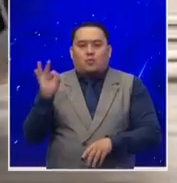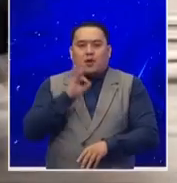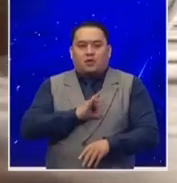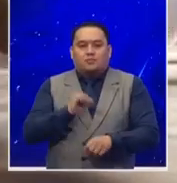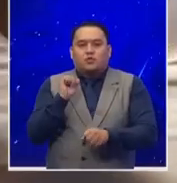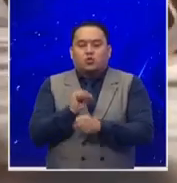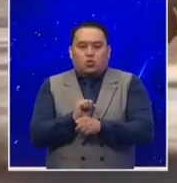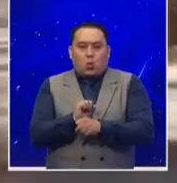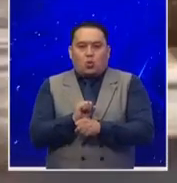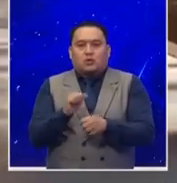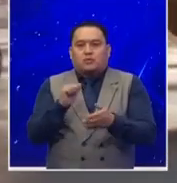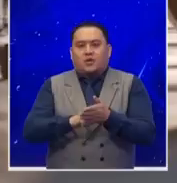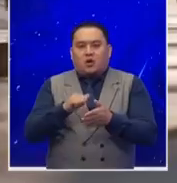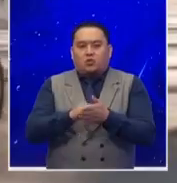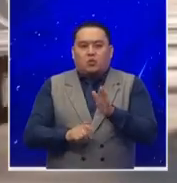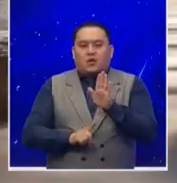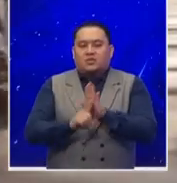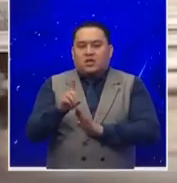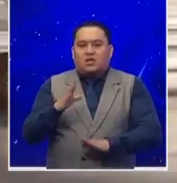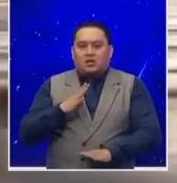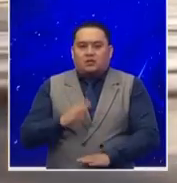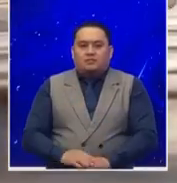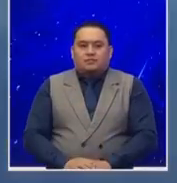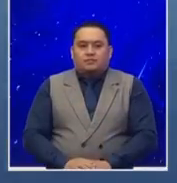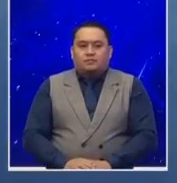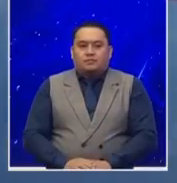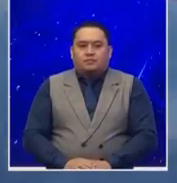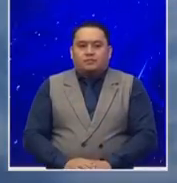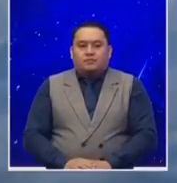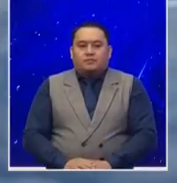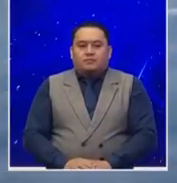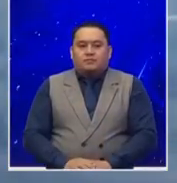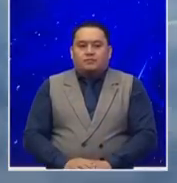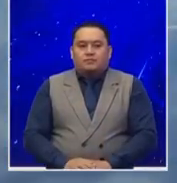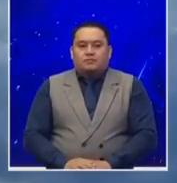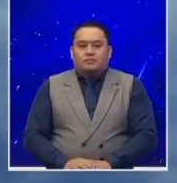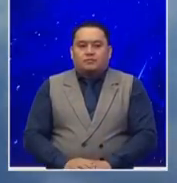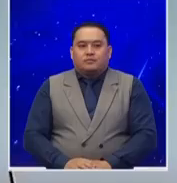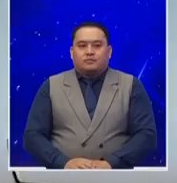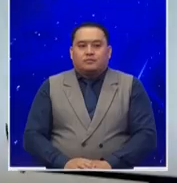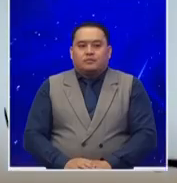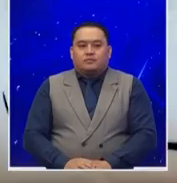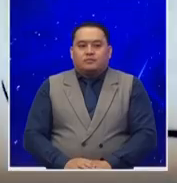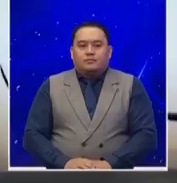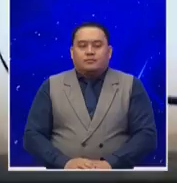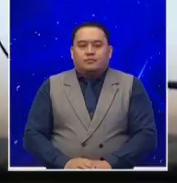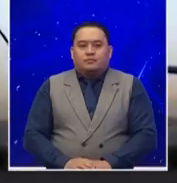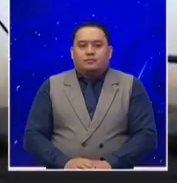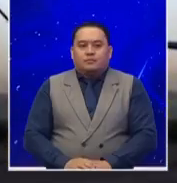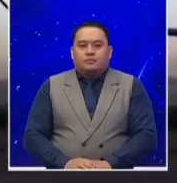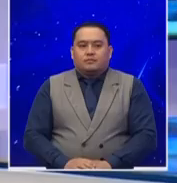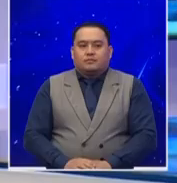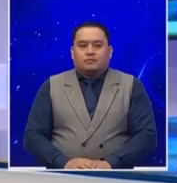пайдалануды тоқтатып, тергеу жұмыстары басталған болатын. Топтаманы ғаламтор ақпараттары арқылы дайындаған Мадина Несбек, Жетісу телеарнасы.